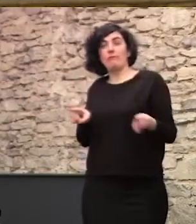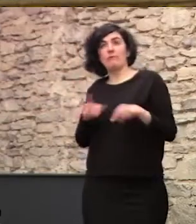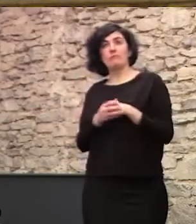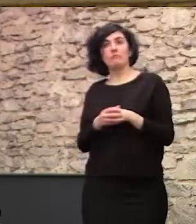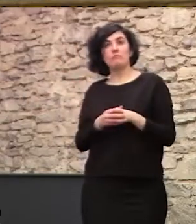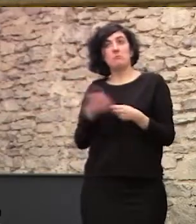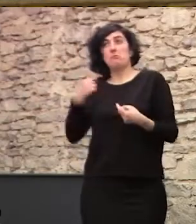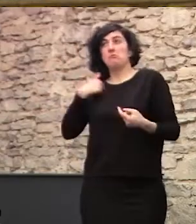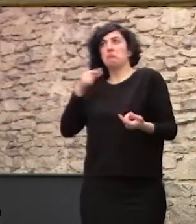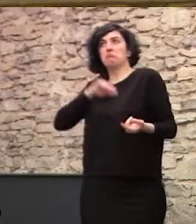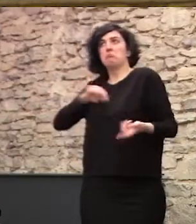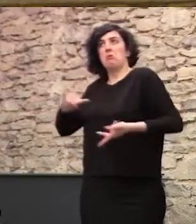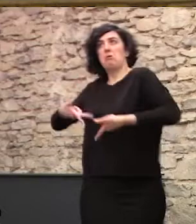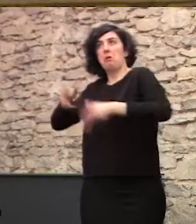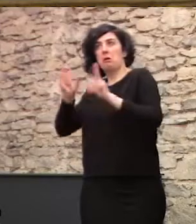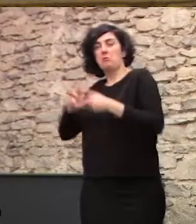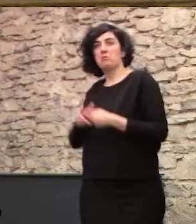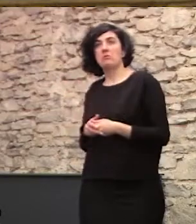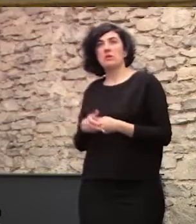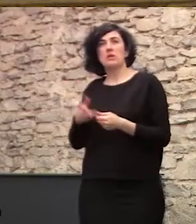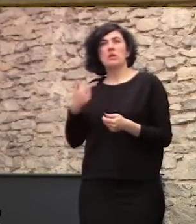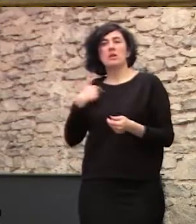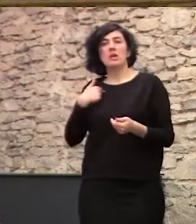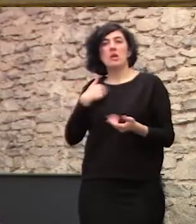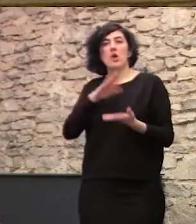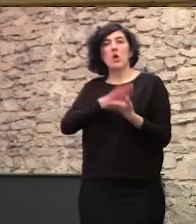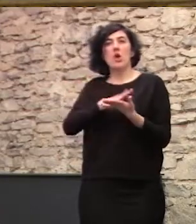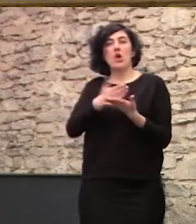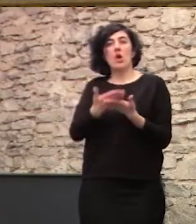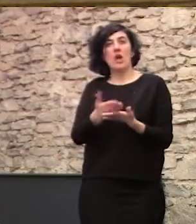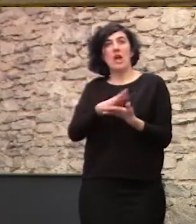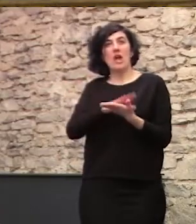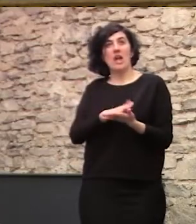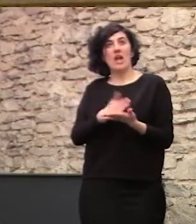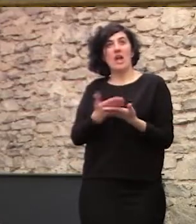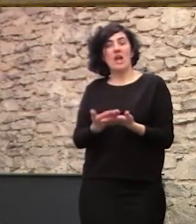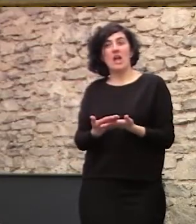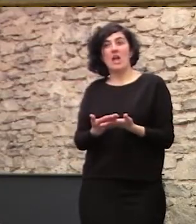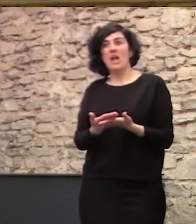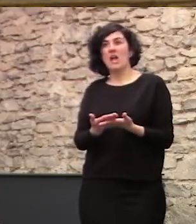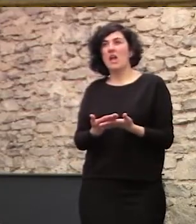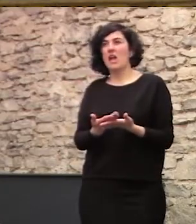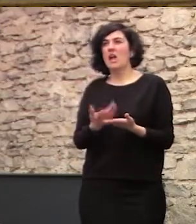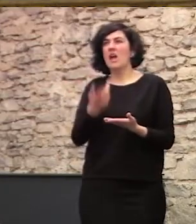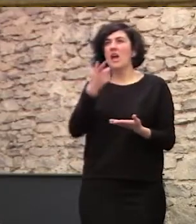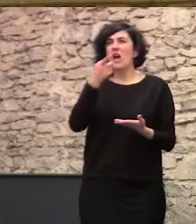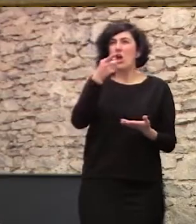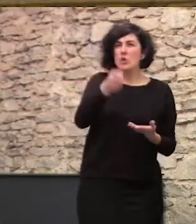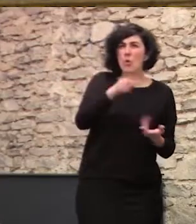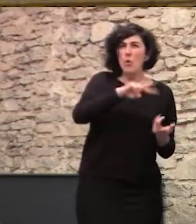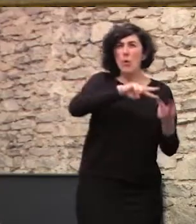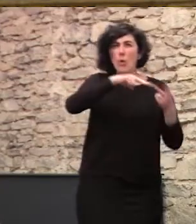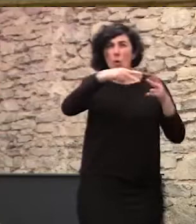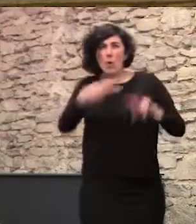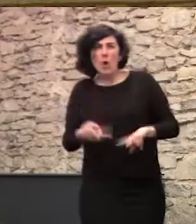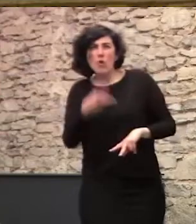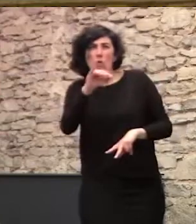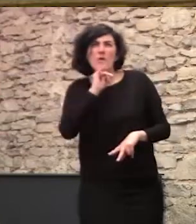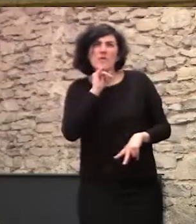utzi nahute. Gero baita ere, itzulpen gintza dukan gauza bada, izkuntzak ikaste, jende guztiak galtzizula, itzulpen gintzak izkizu, asen bat izkuntzak